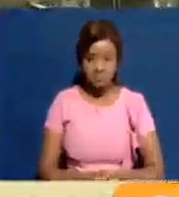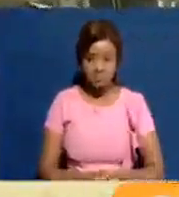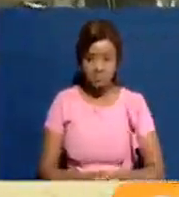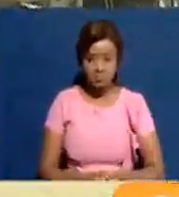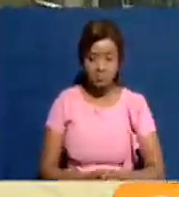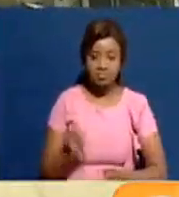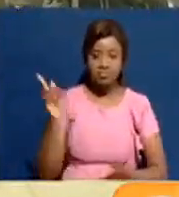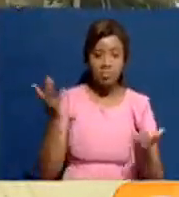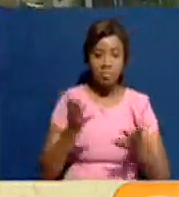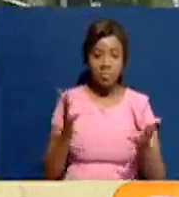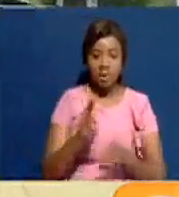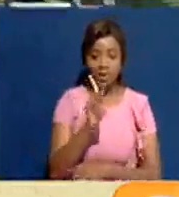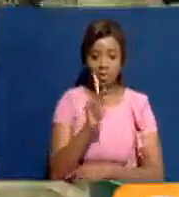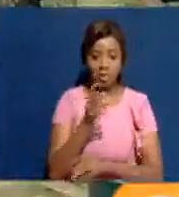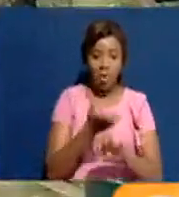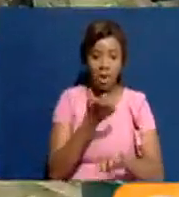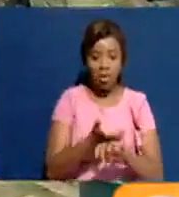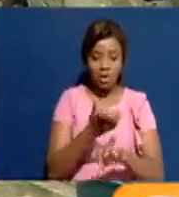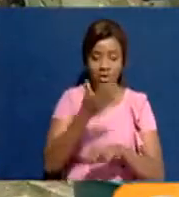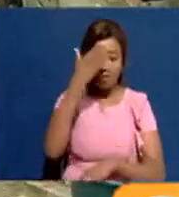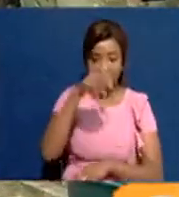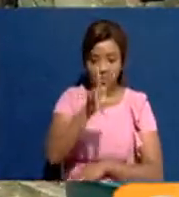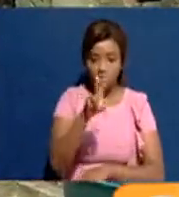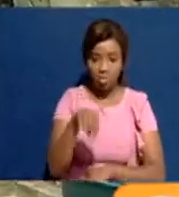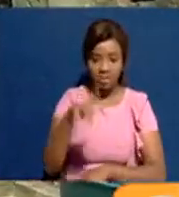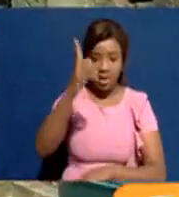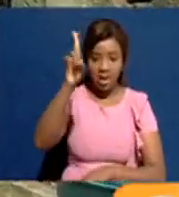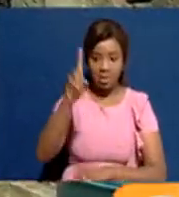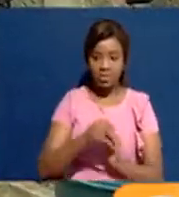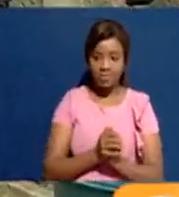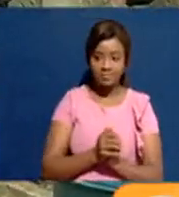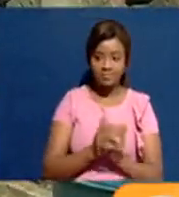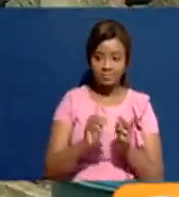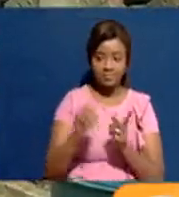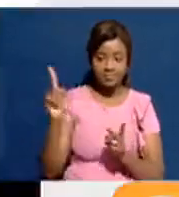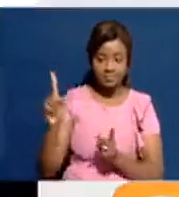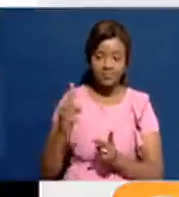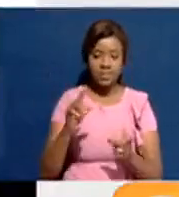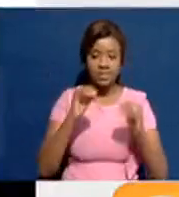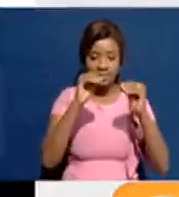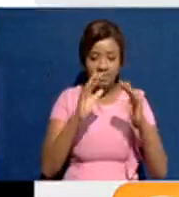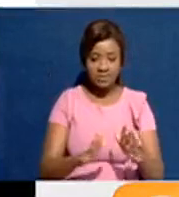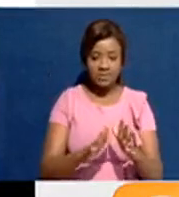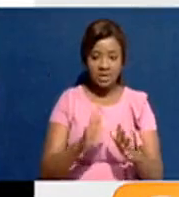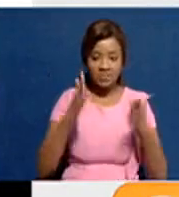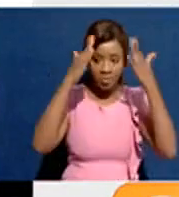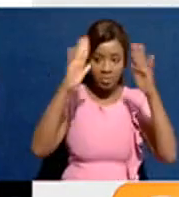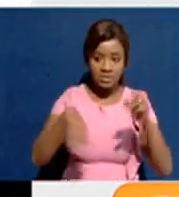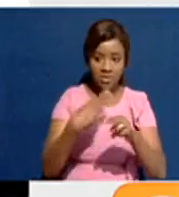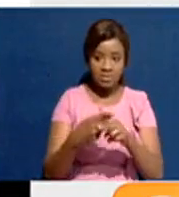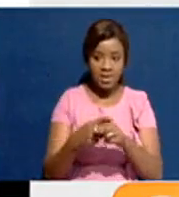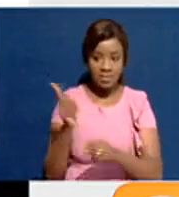Mtaa wa Komarock Phase 2 Nairobi. Katika boma la Ustad Yusuf Gasana, kimya